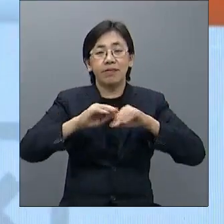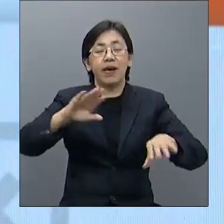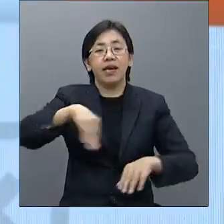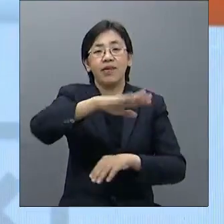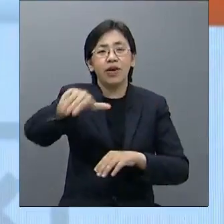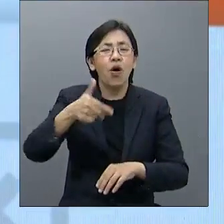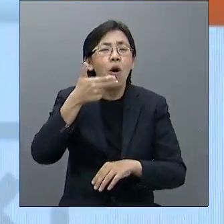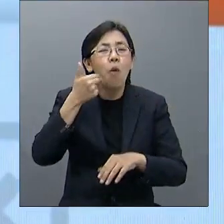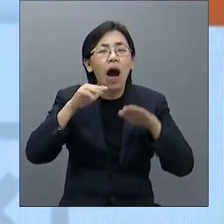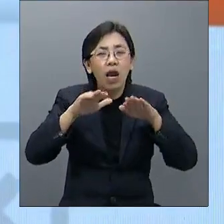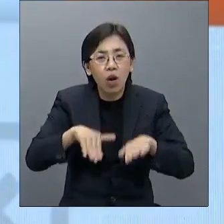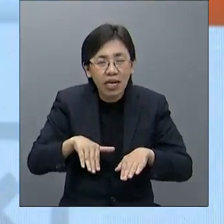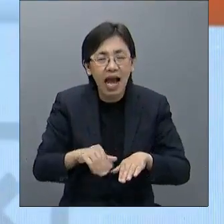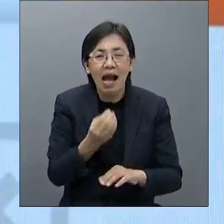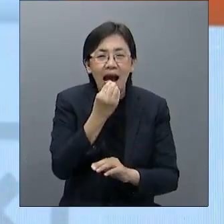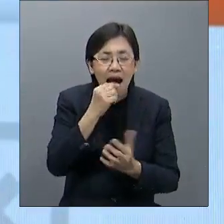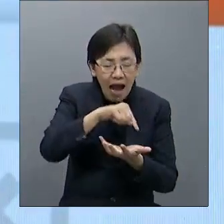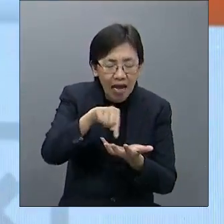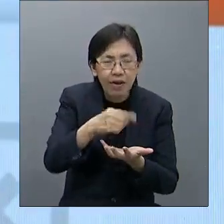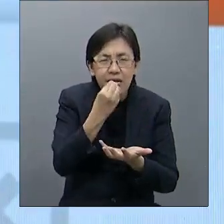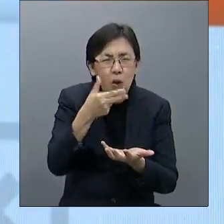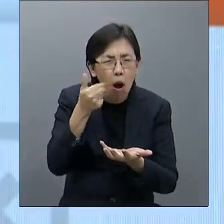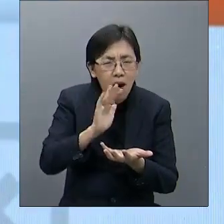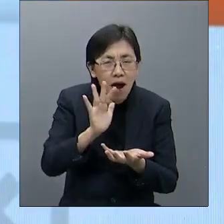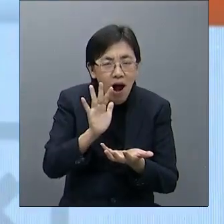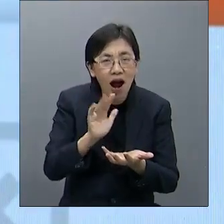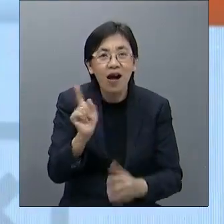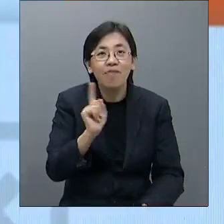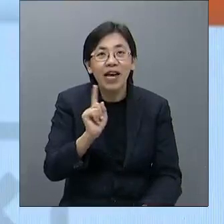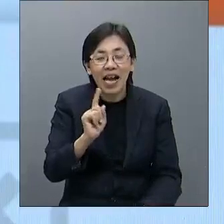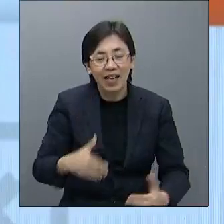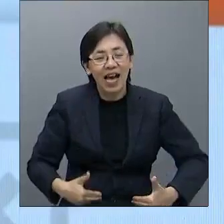าลดหวานในจานอาหารแต่เปลี่ยนมาเป็นการเติมความหวานให้กับการใ